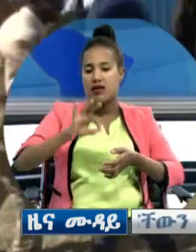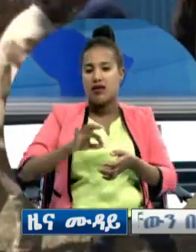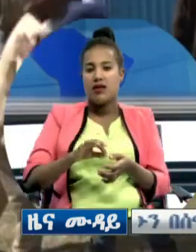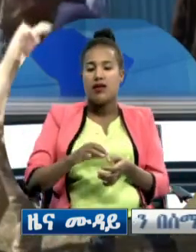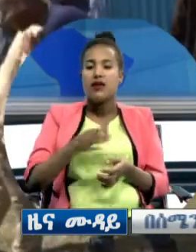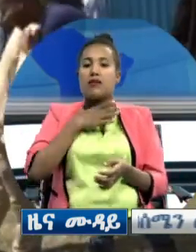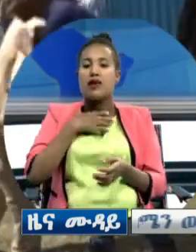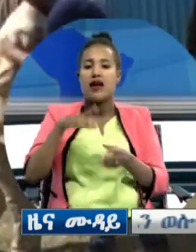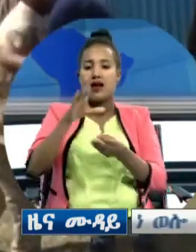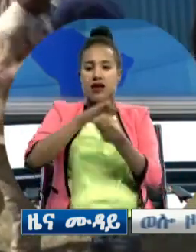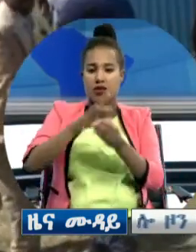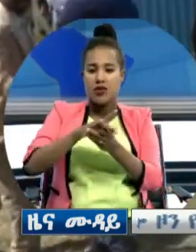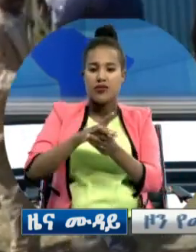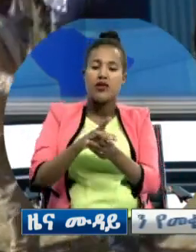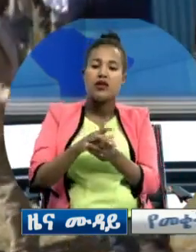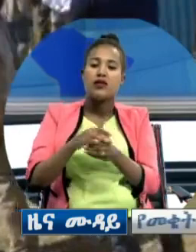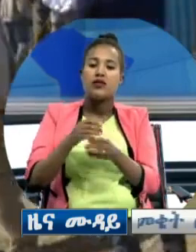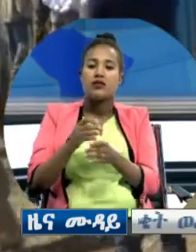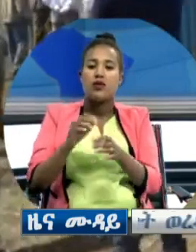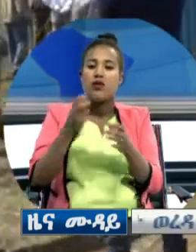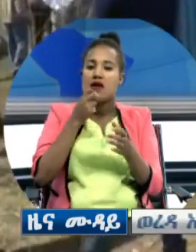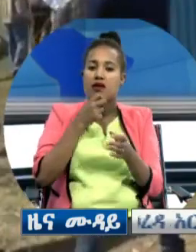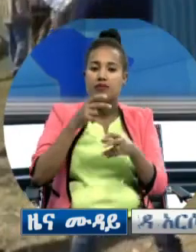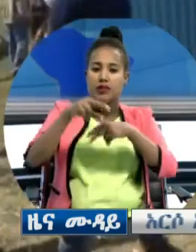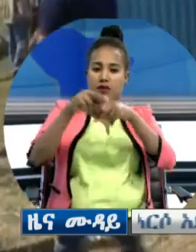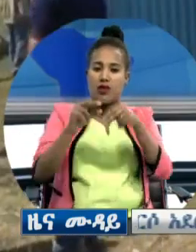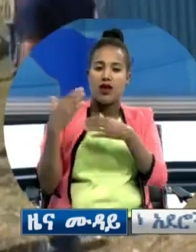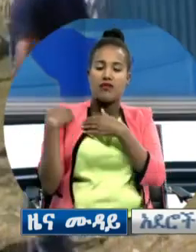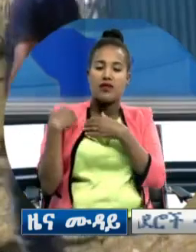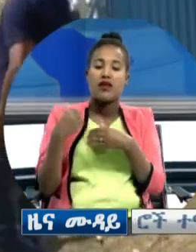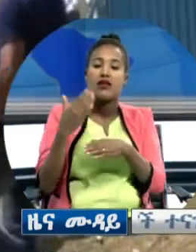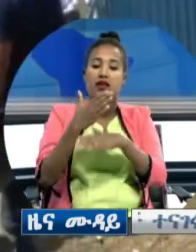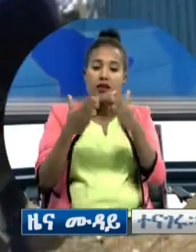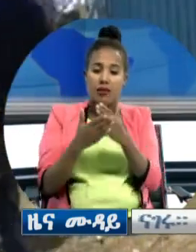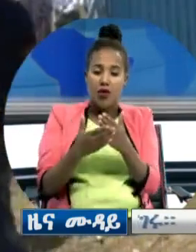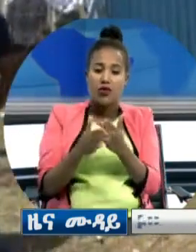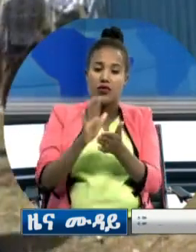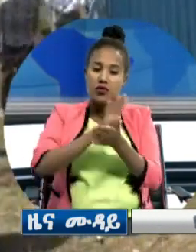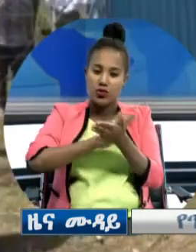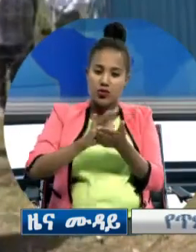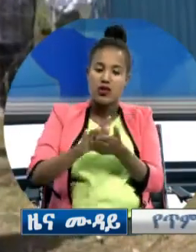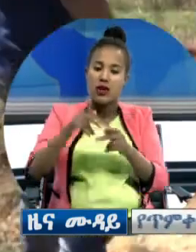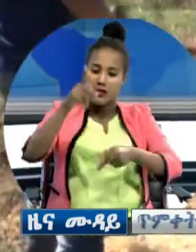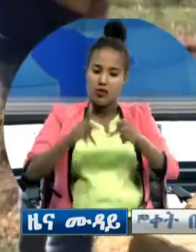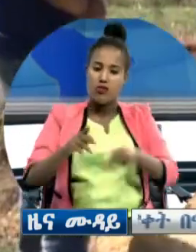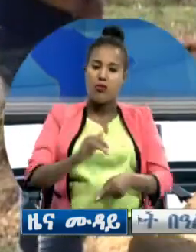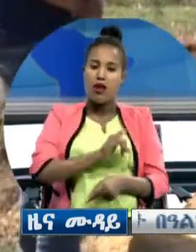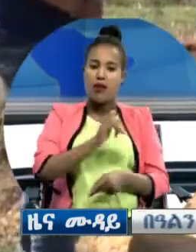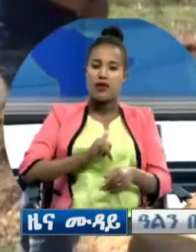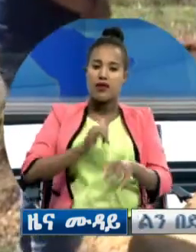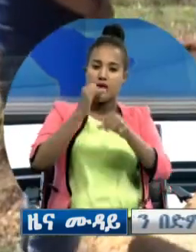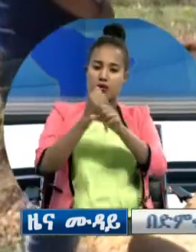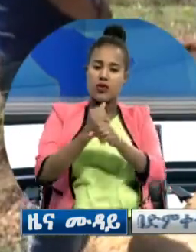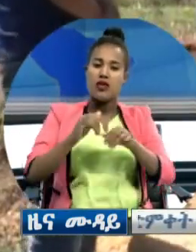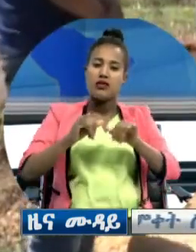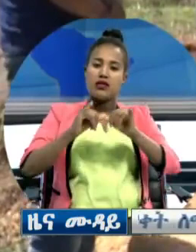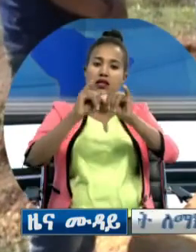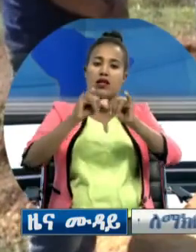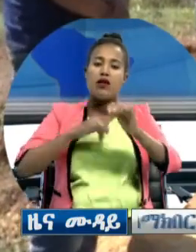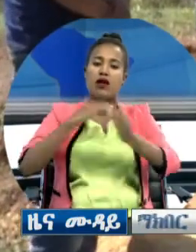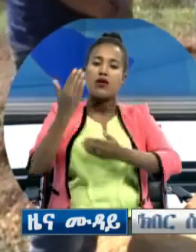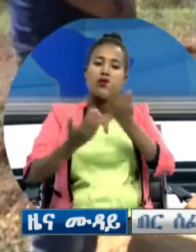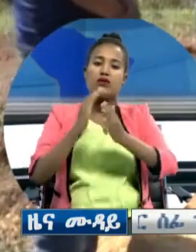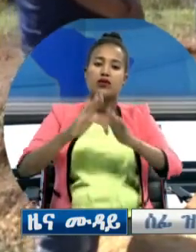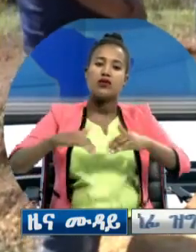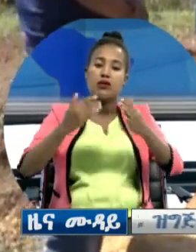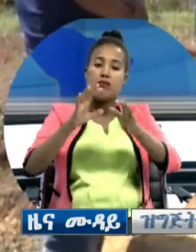ኢነርጂ ቢሮ ኃላፊ ዶክተር ማማሩ አያሌው የተገነባውን የንጹህ መጠጥ ውሃ ተቋም ህብረተሰቡ በባለቤትነት ይዞ ዘለቄታ ያለው አገልግሎት